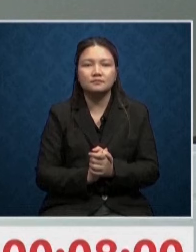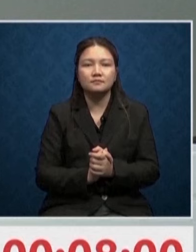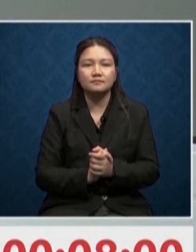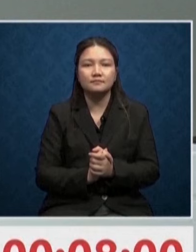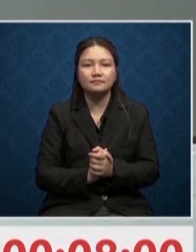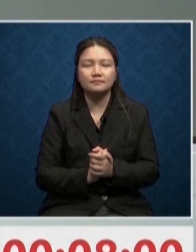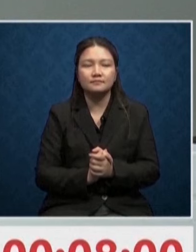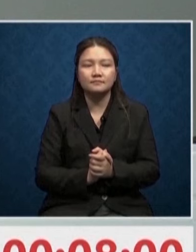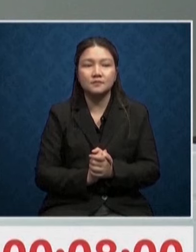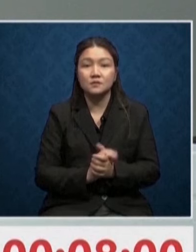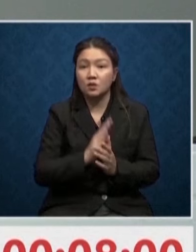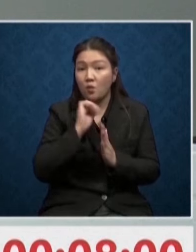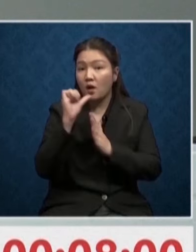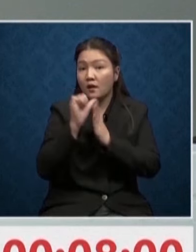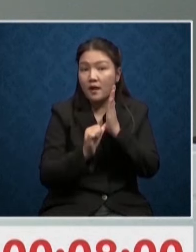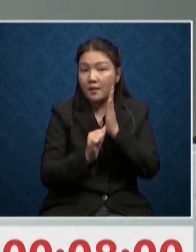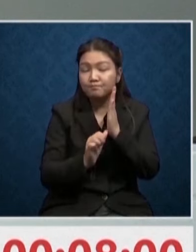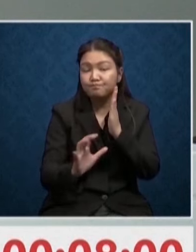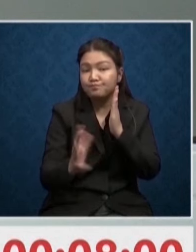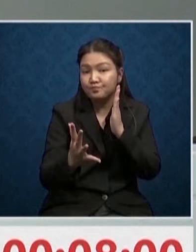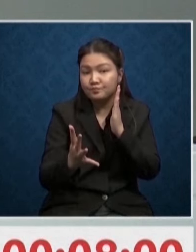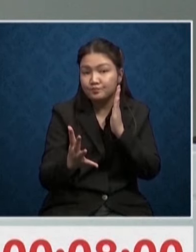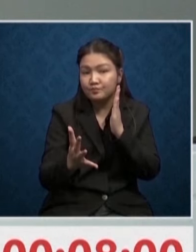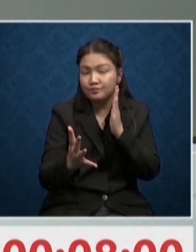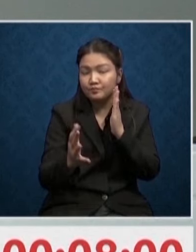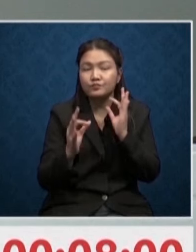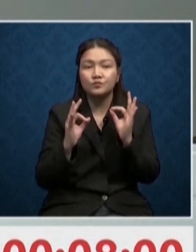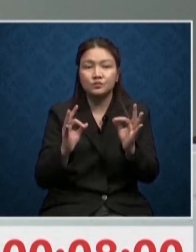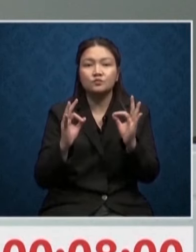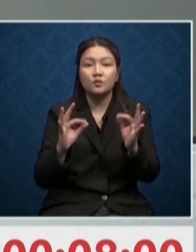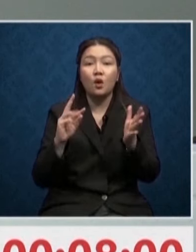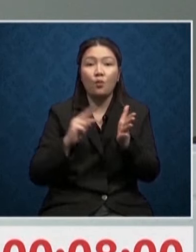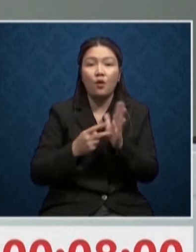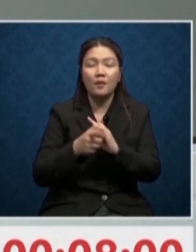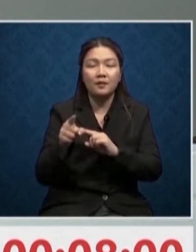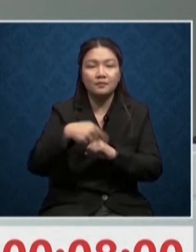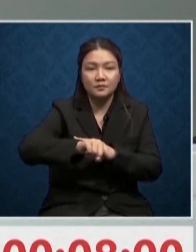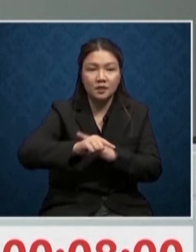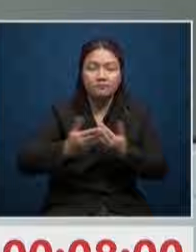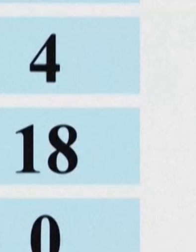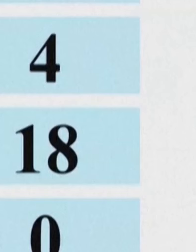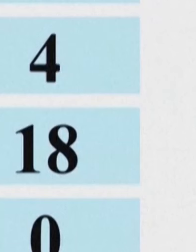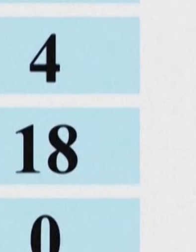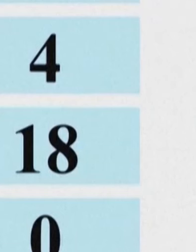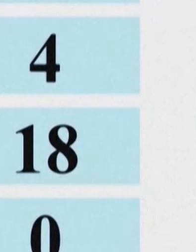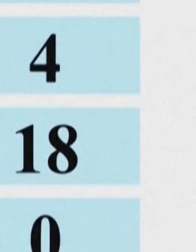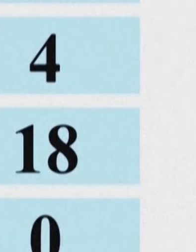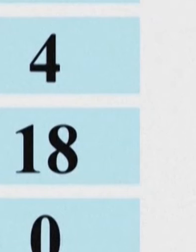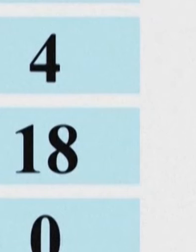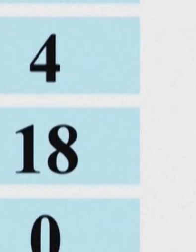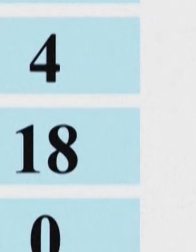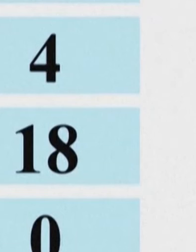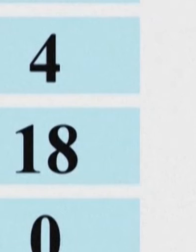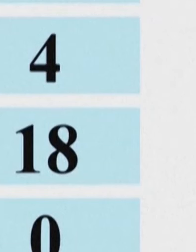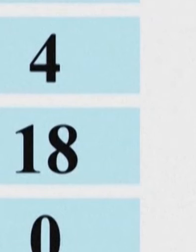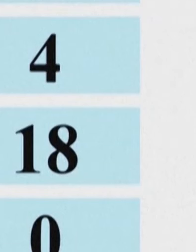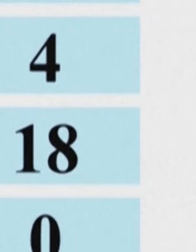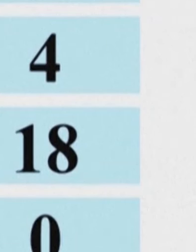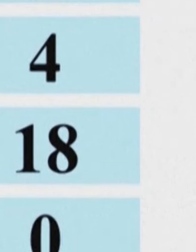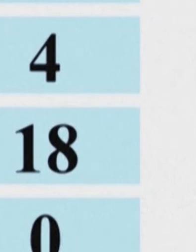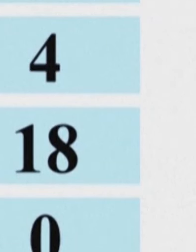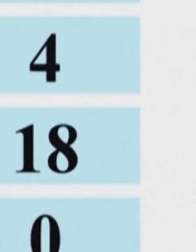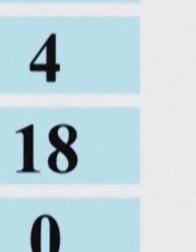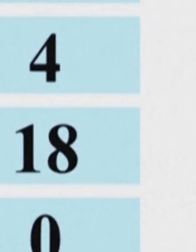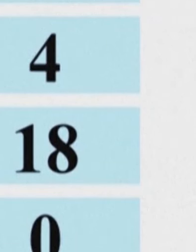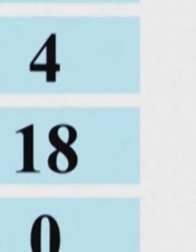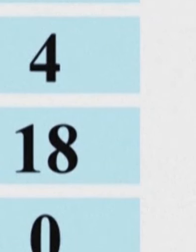ဂျားနေမဲ18မဲတွေနဲ့လိန်တူလက်ထပ်မှုကိုတရားဝင်အတည်ပြုလိုက်ပြီးဖြစ်ပါတယ်။အောက်လွှတ်တော်ကဒီဥပဒေကိုပြင်ဆင်ခြင်းမရှိတော့ပါကထိုင်းပြ